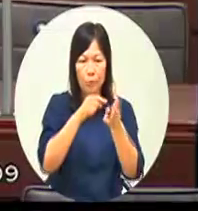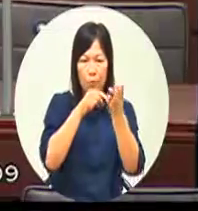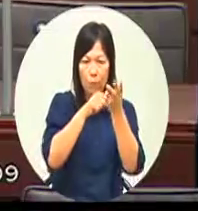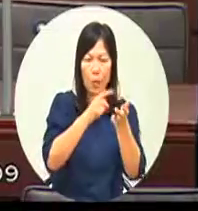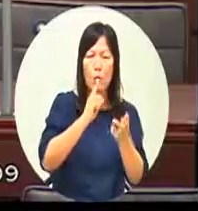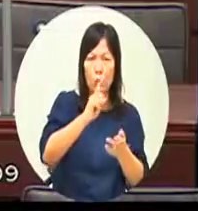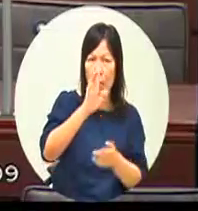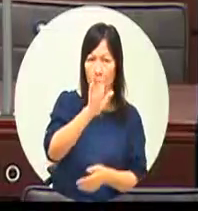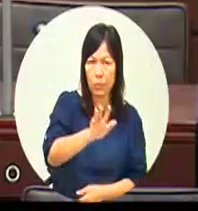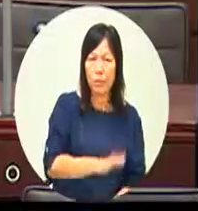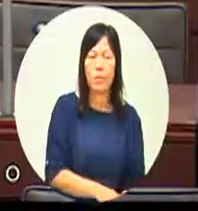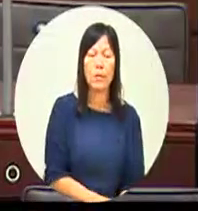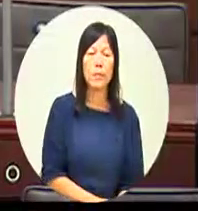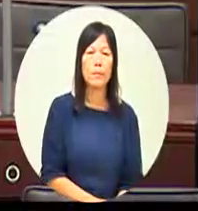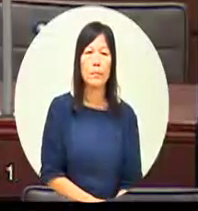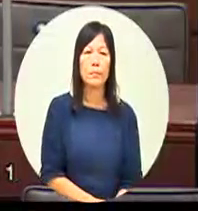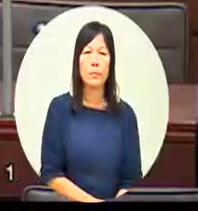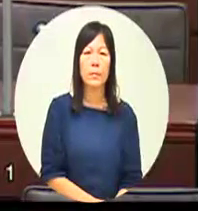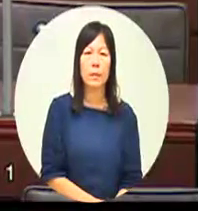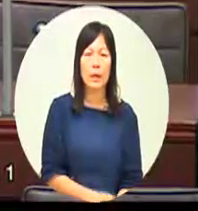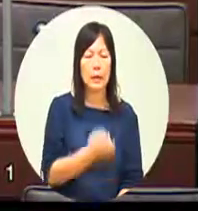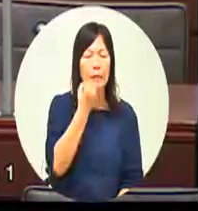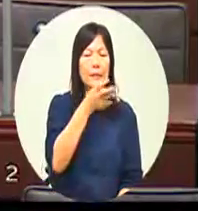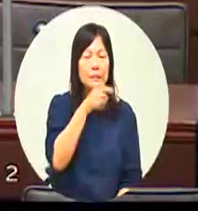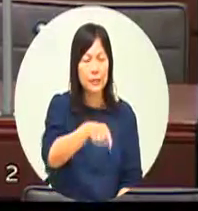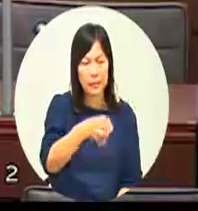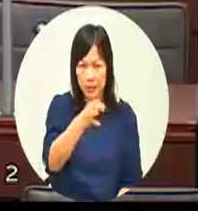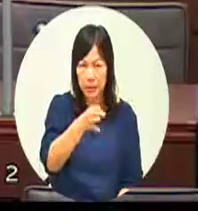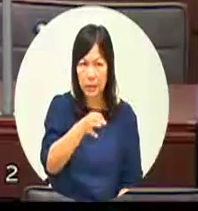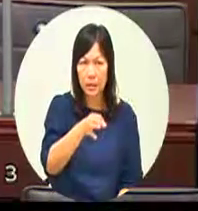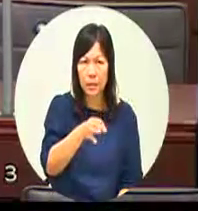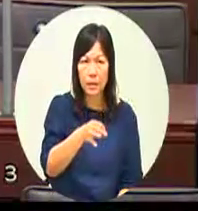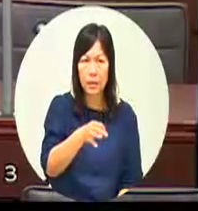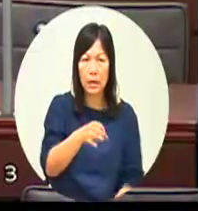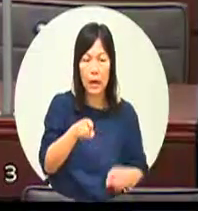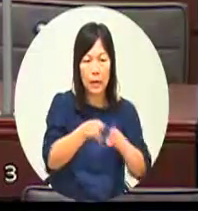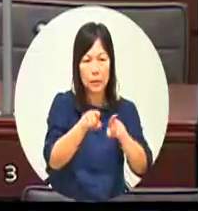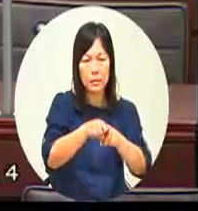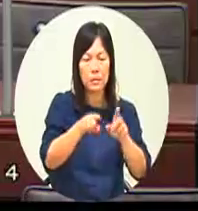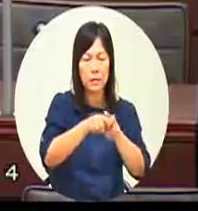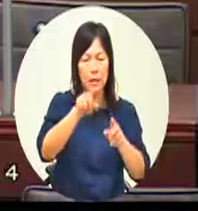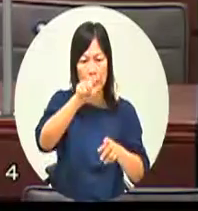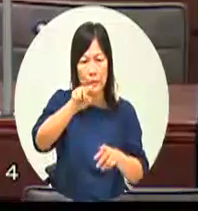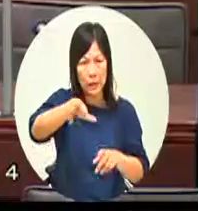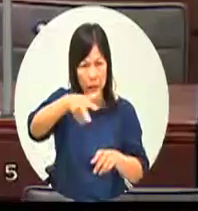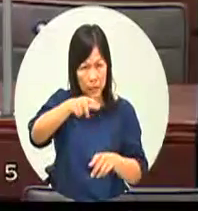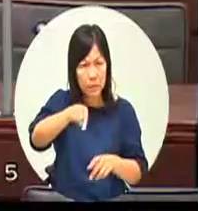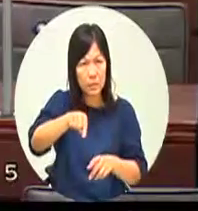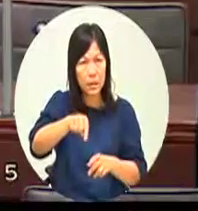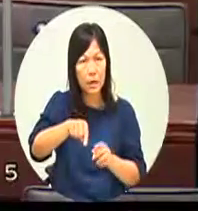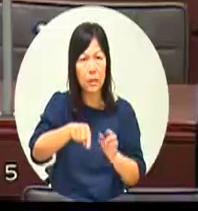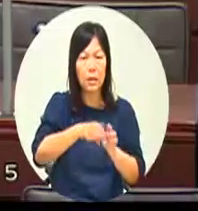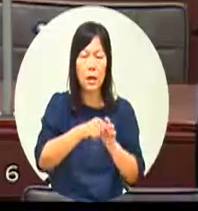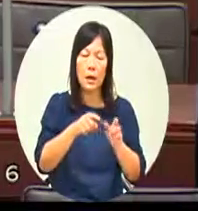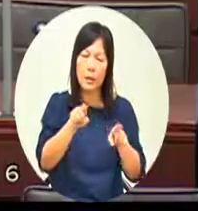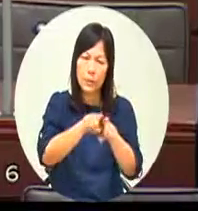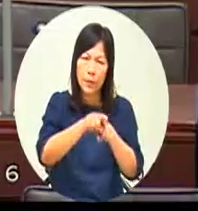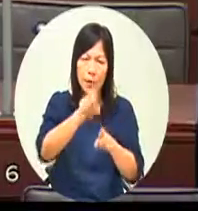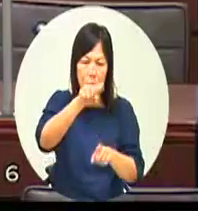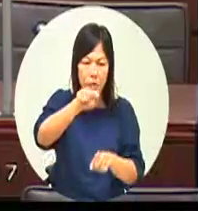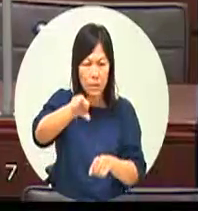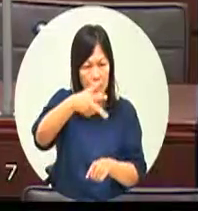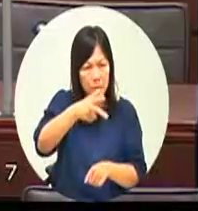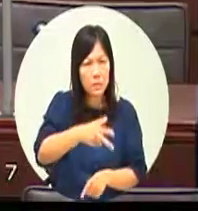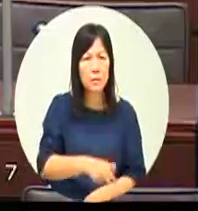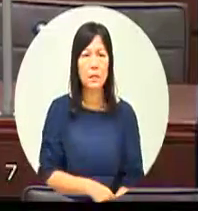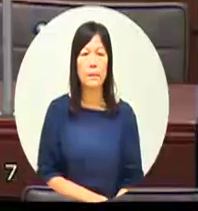去做侦办了。但是价格的部分，如果一直持续是在1700的这样的一个基准，这样基准，